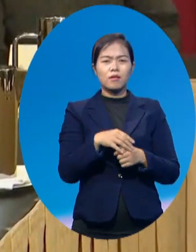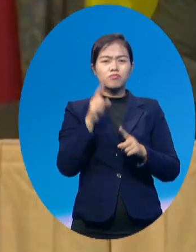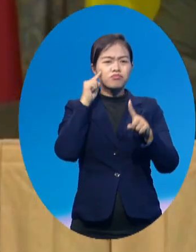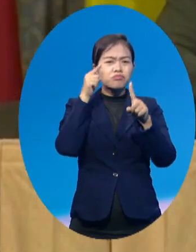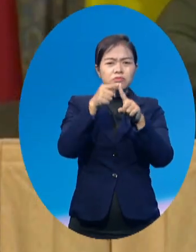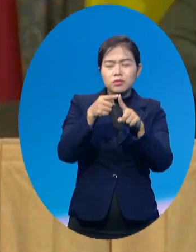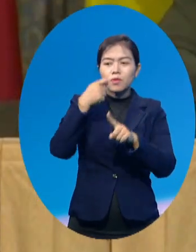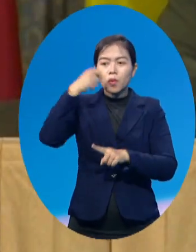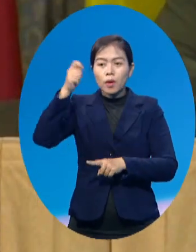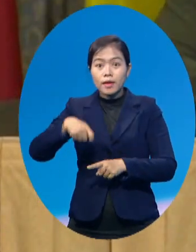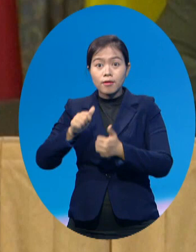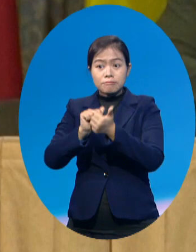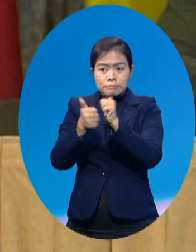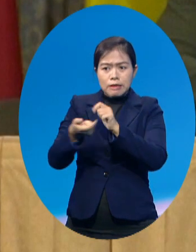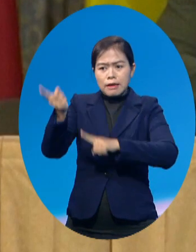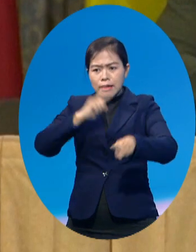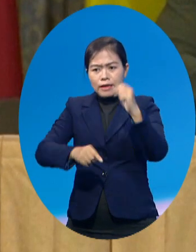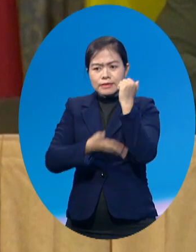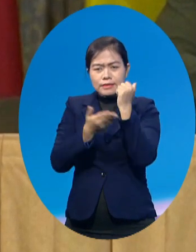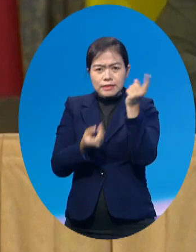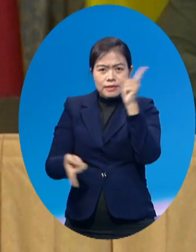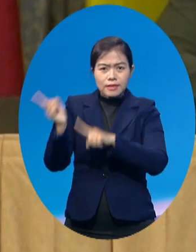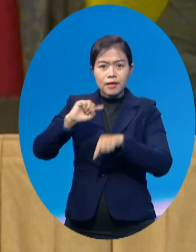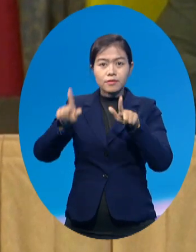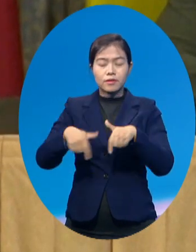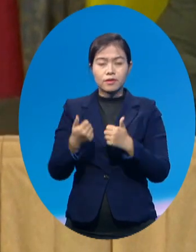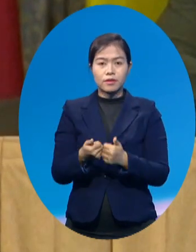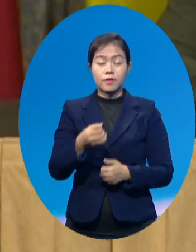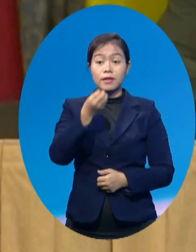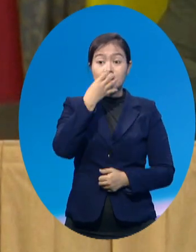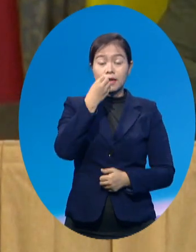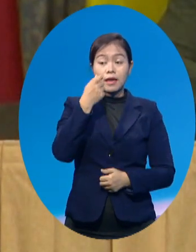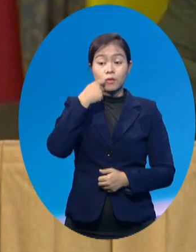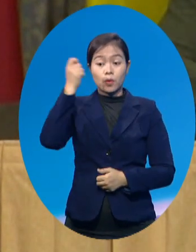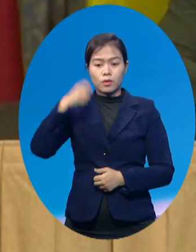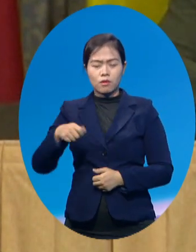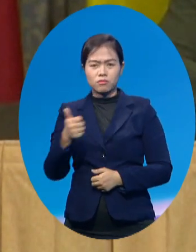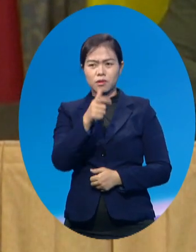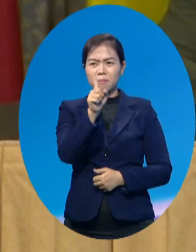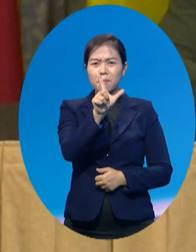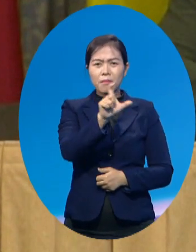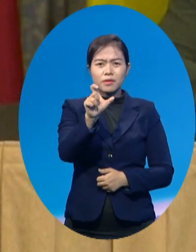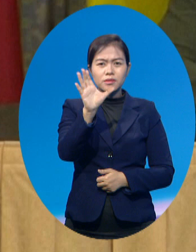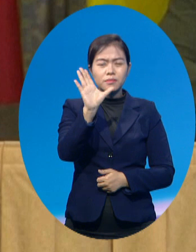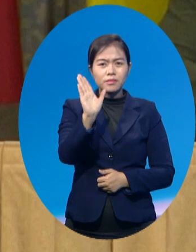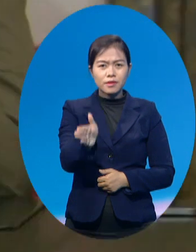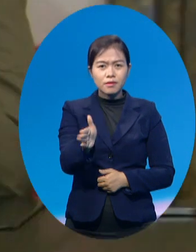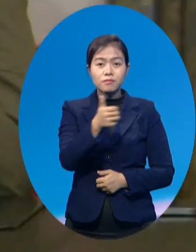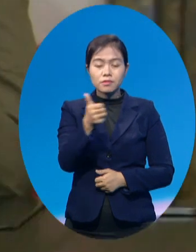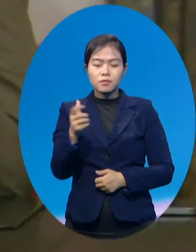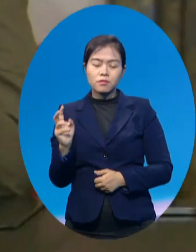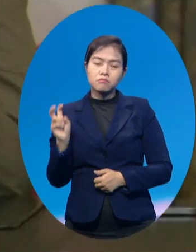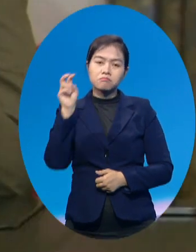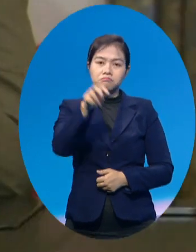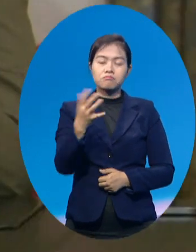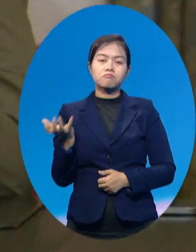Ukraine. Hơn 175.000 người Ukraine đã tới Canada kể từ khi chiến sự bùng nổ và thêm 700.000 người nữa đã được chấp